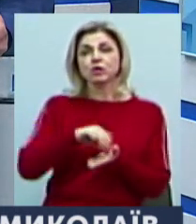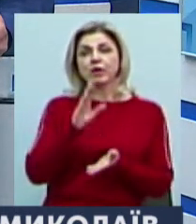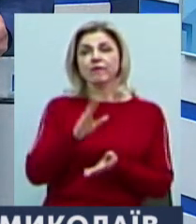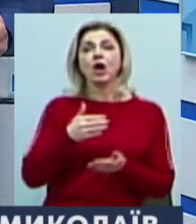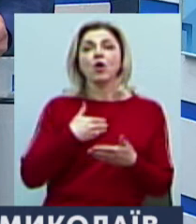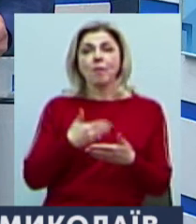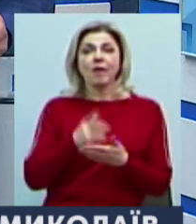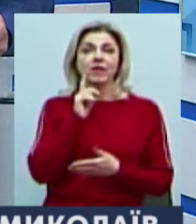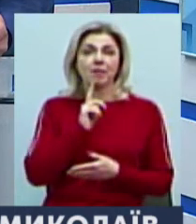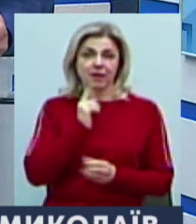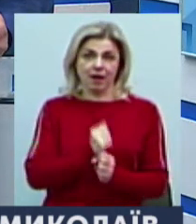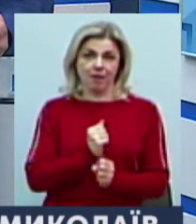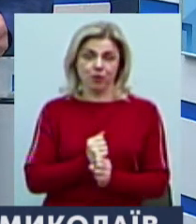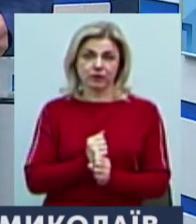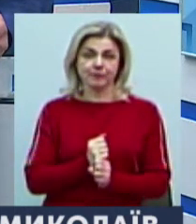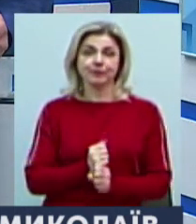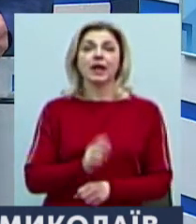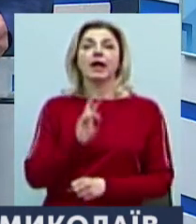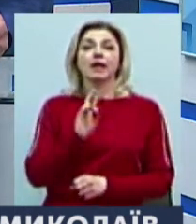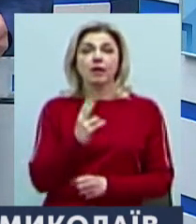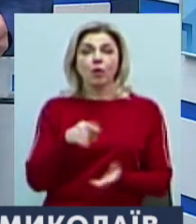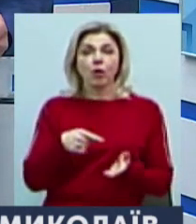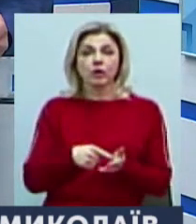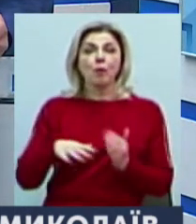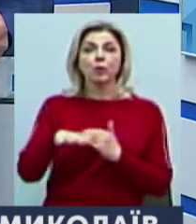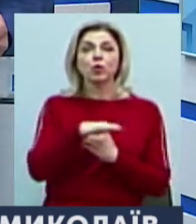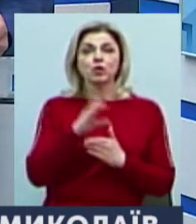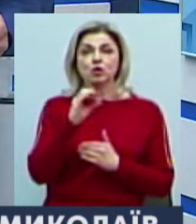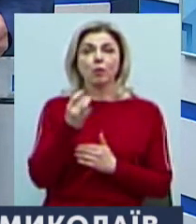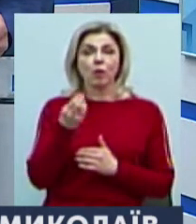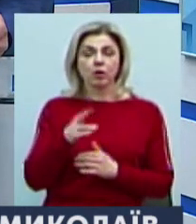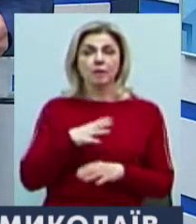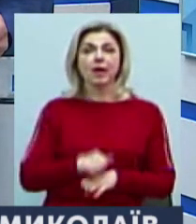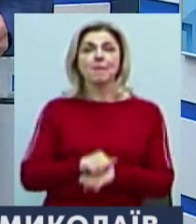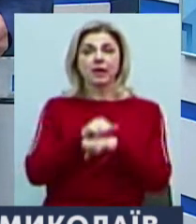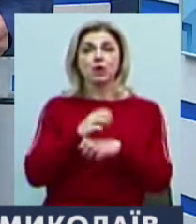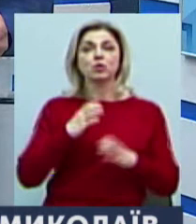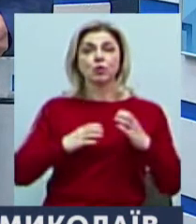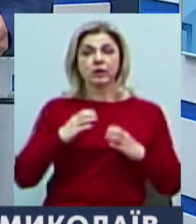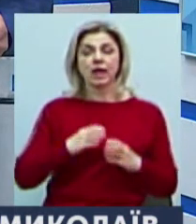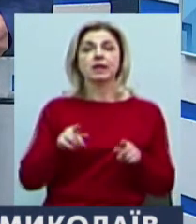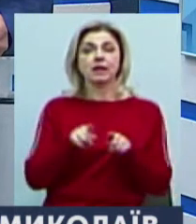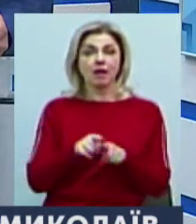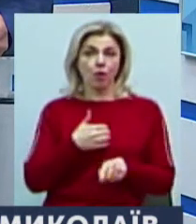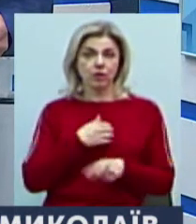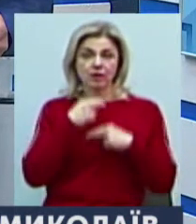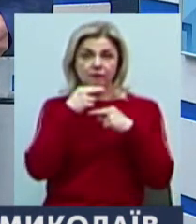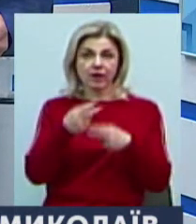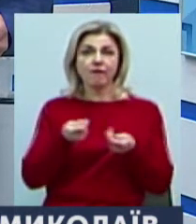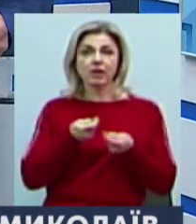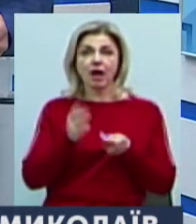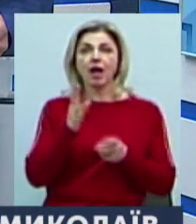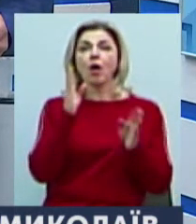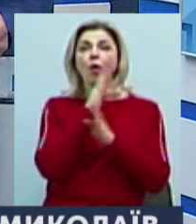тимчасових роботах. У Миколаєві на площі Соборній відбувся мітинг. Студенти у такий спосіб намагалися привернути увагу влади до